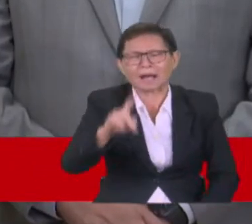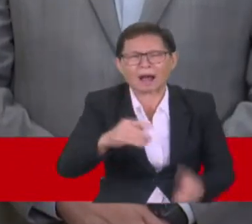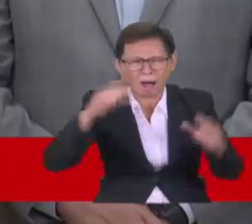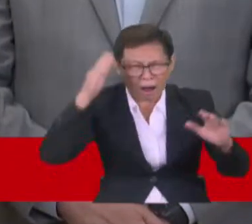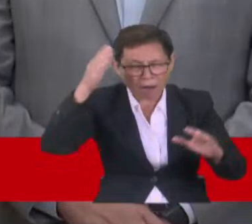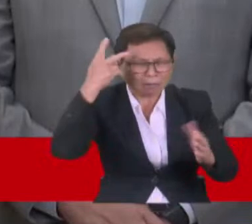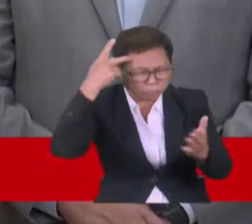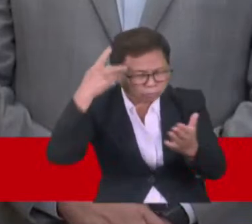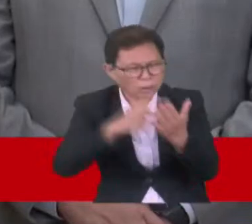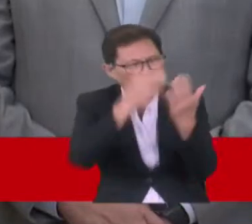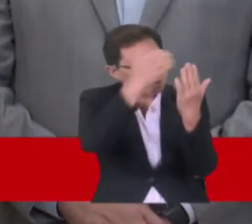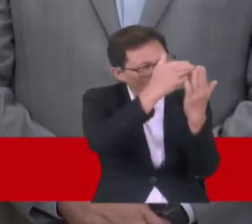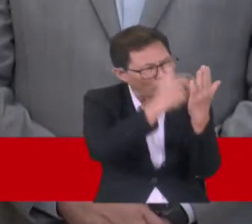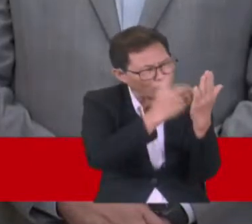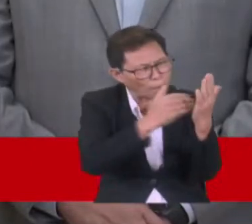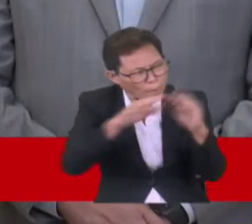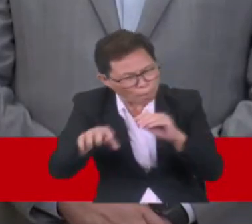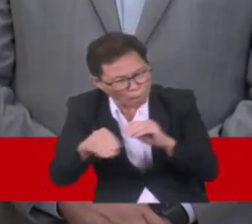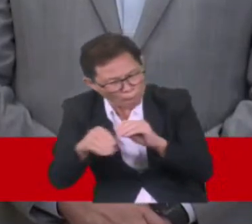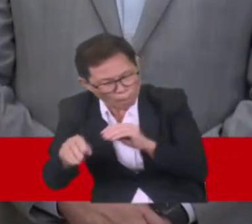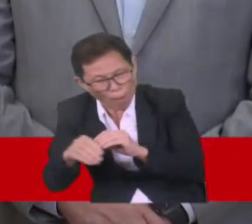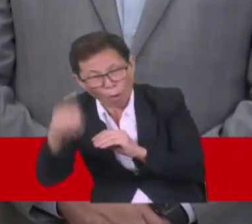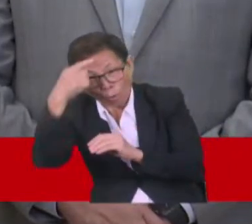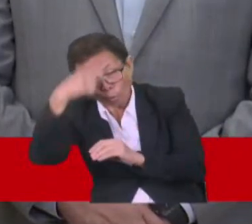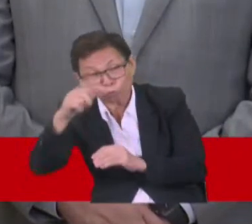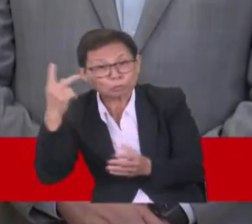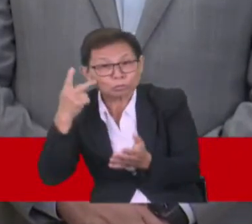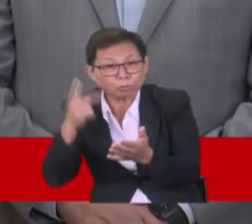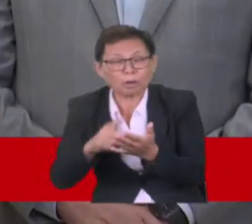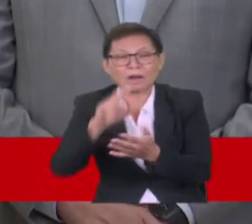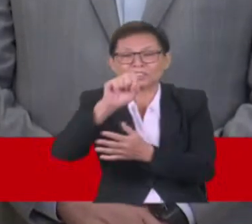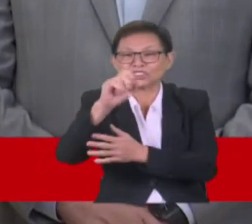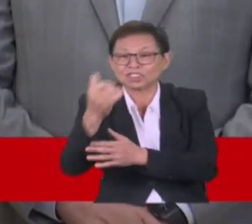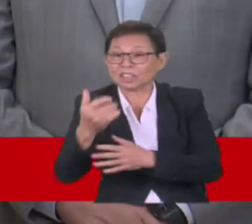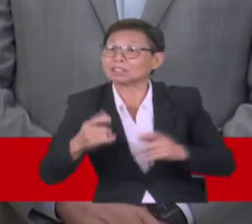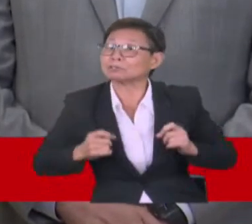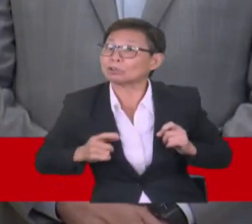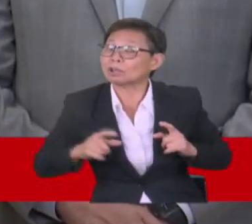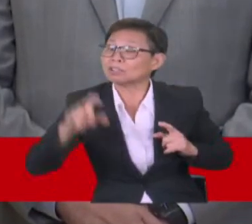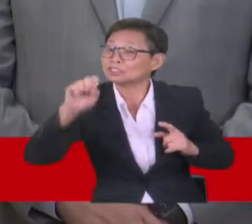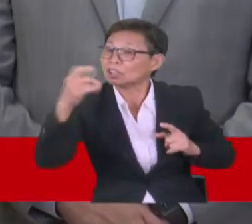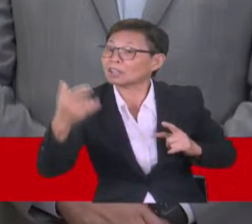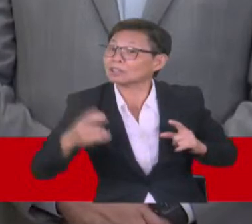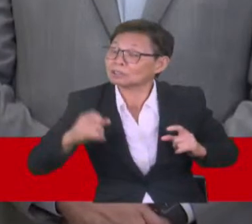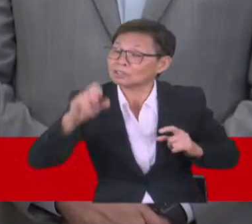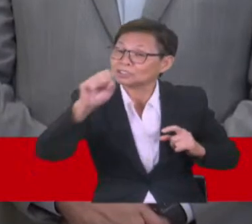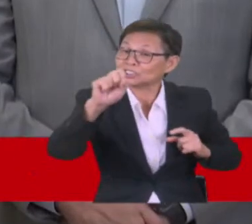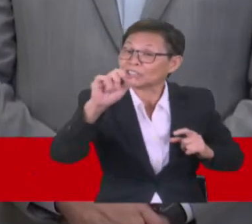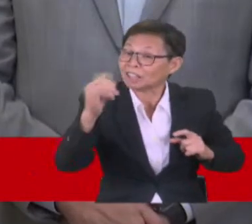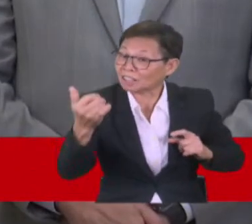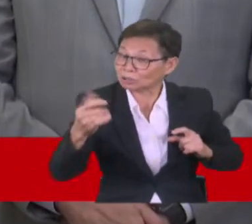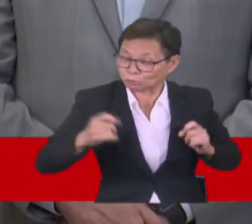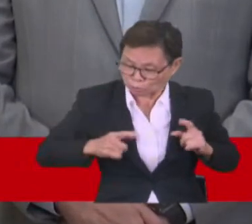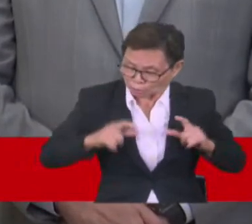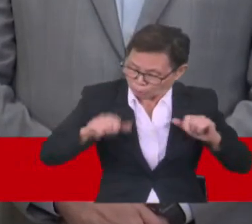Tetapi semuanya untuk mengenal pasti Sarekat swasta yang Boleh bantu